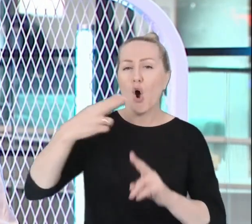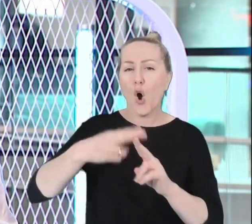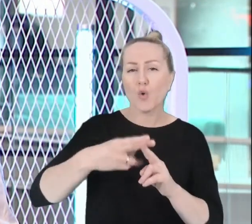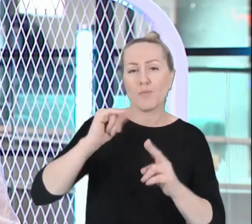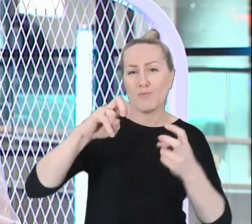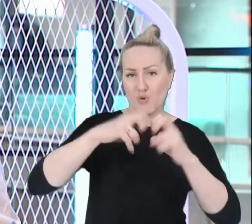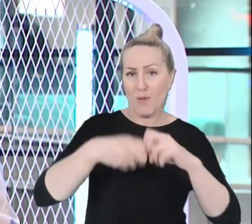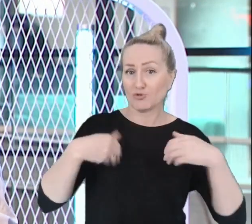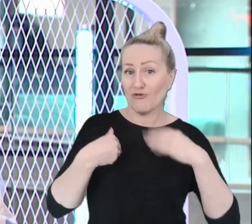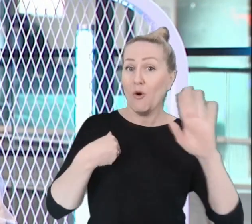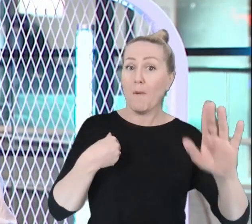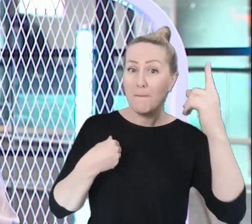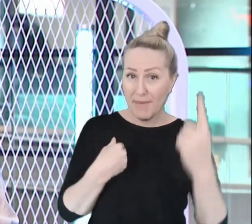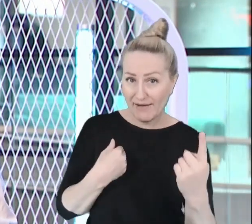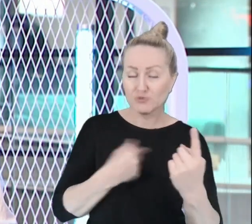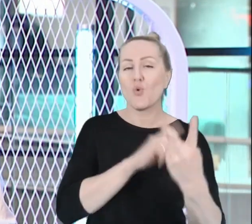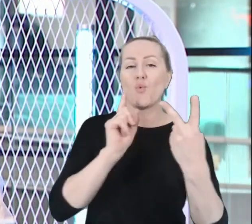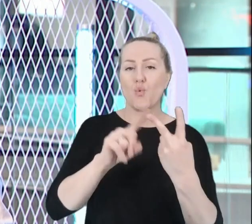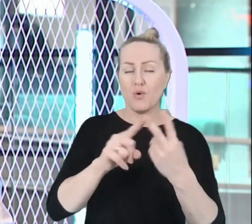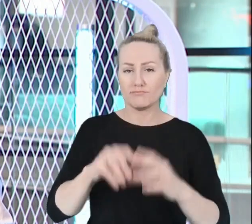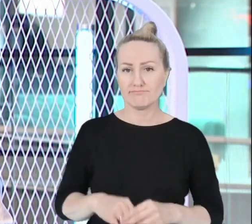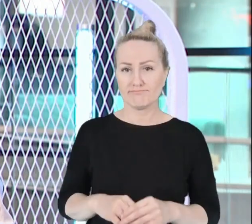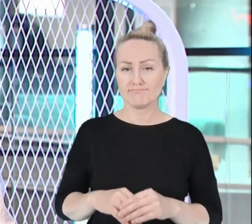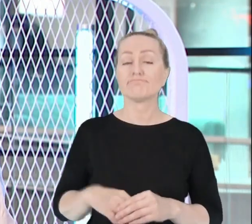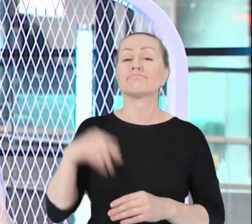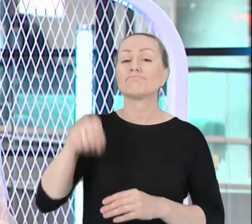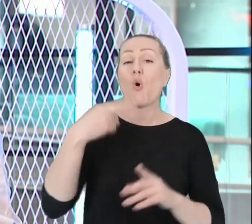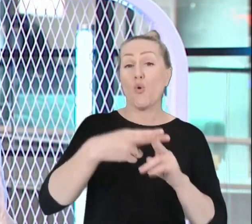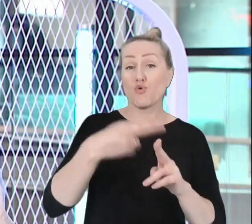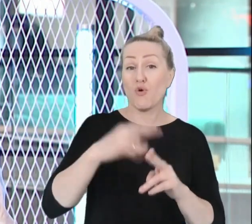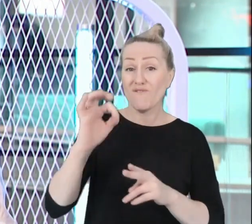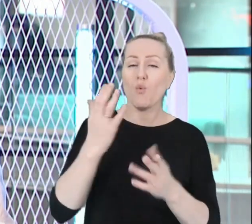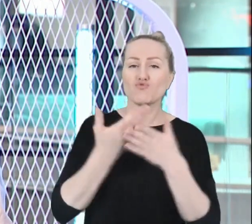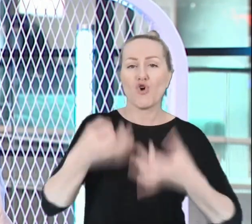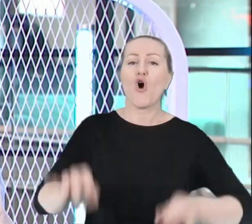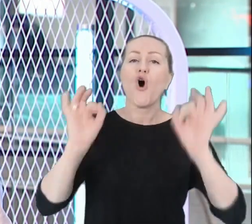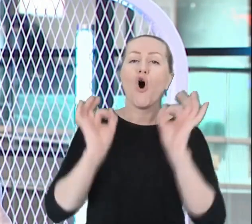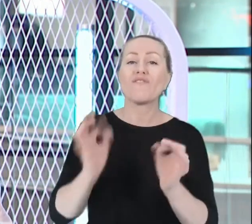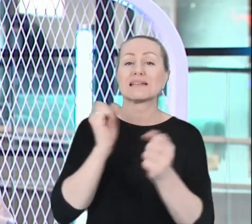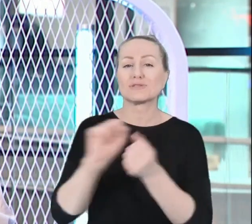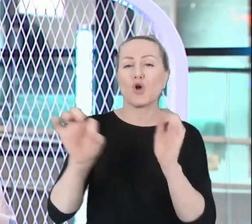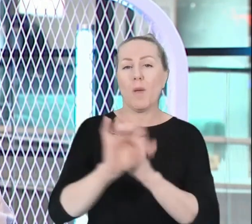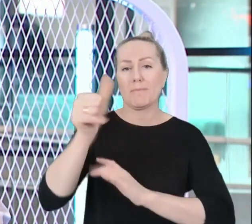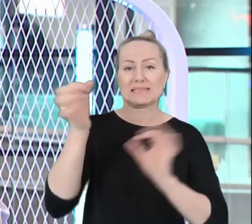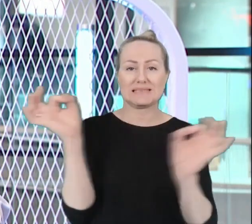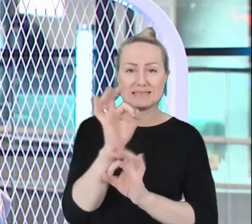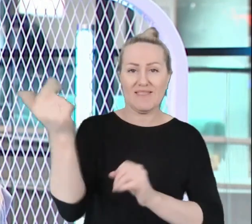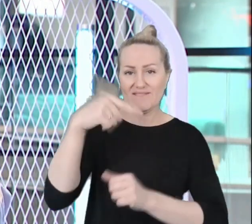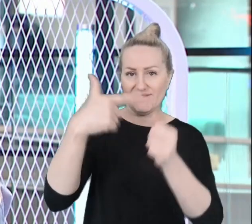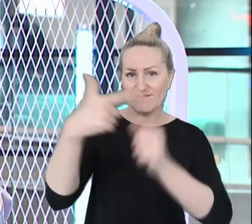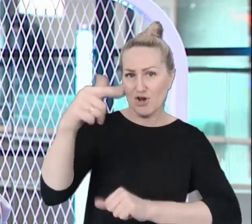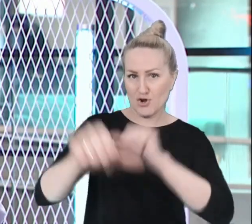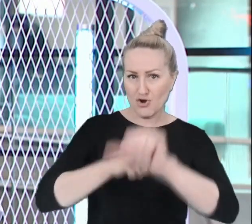rzecz. Druga, jako jednostka chorobowa oficjalnie obowiązuje od 1 stycznia 2022 roku. Co ciekawe, w